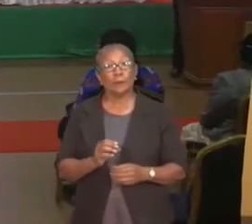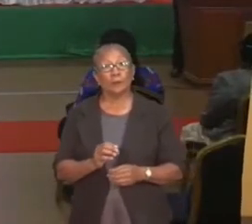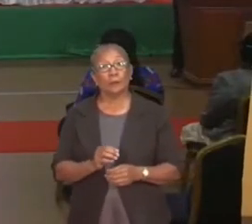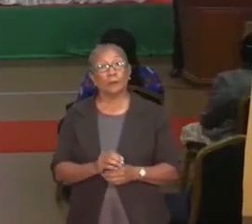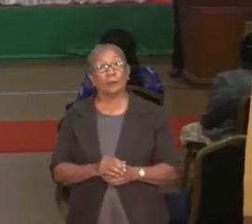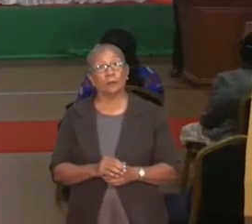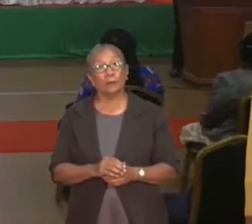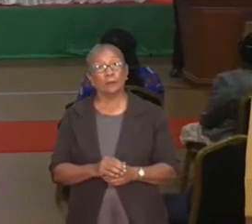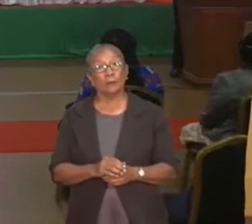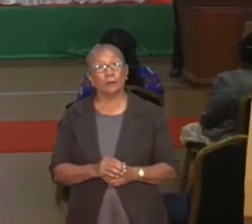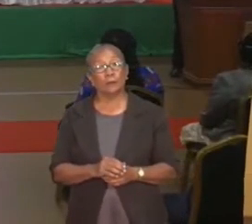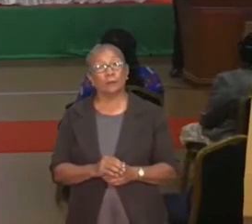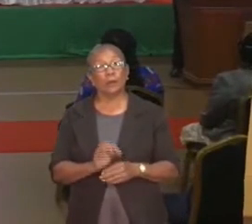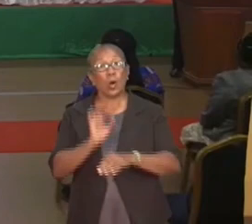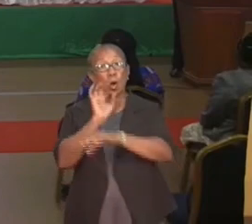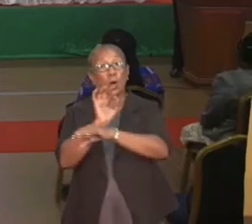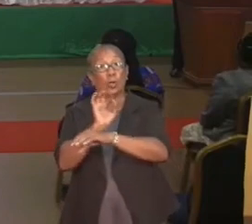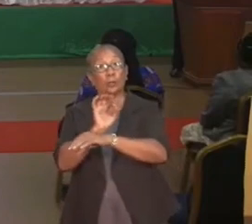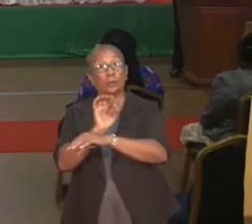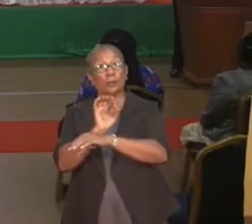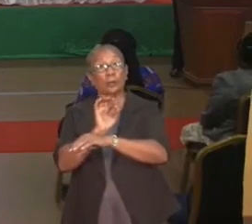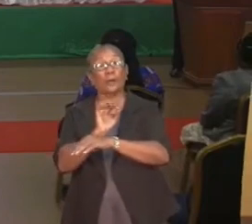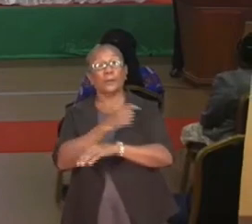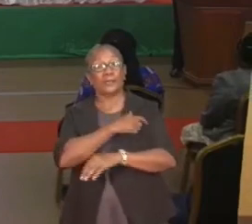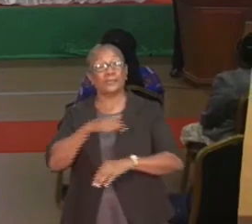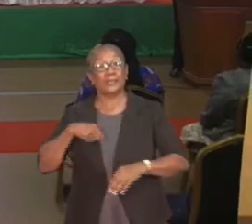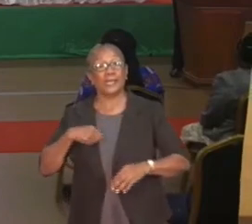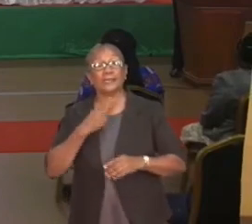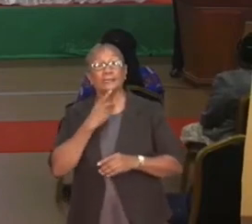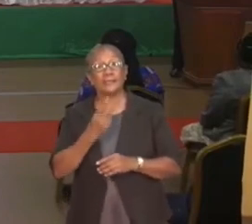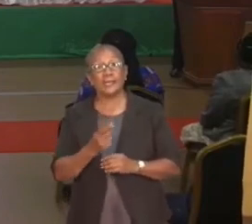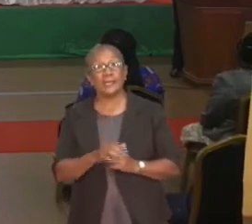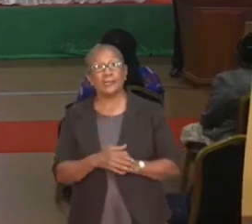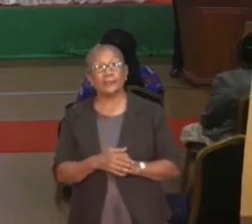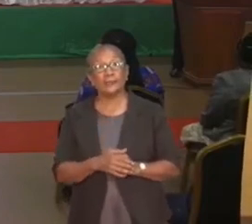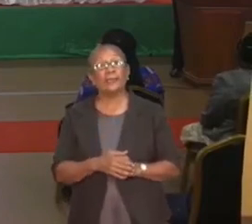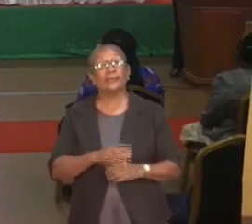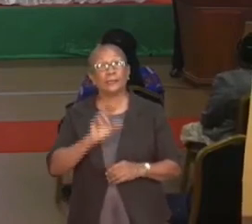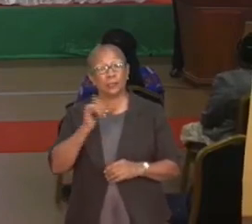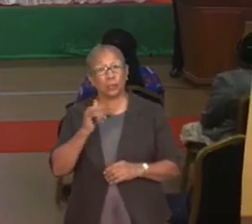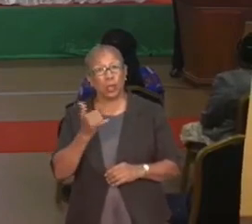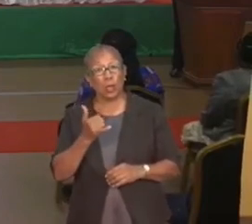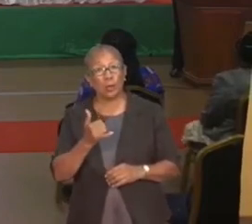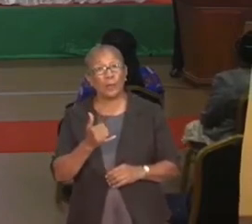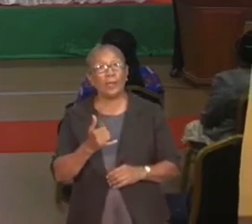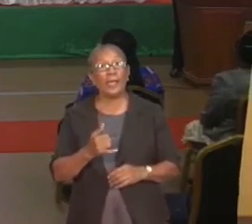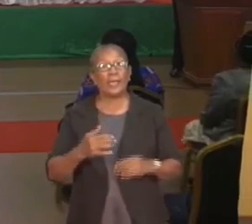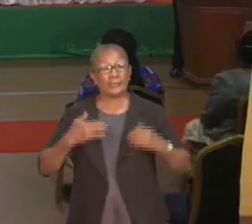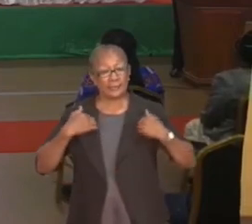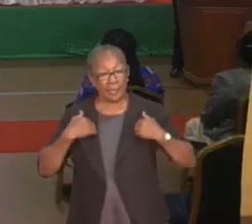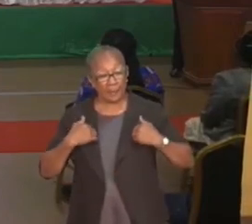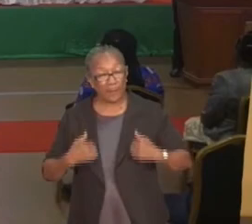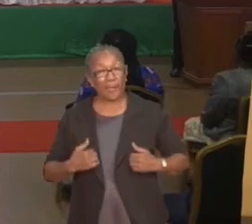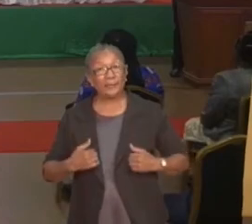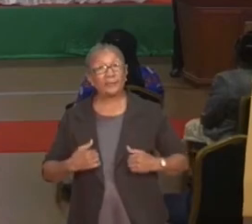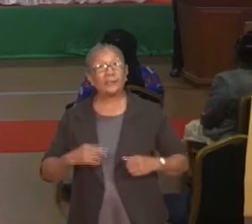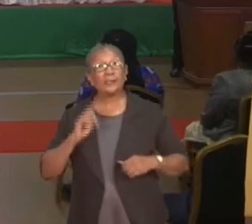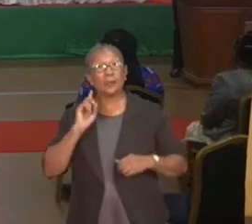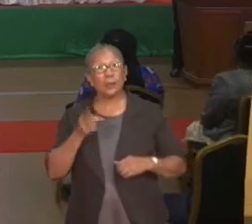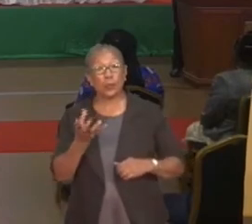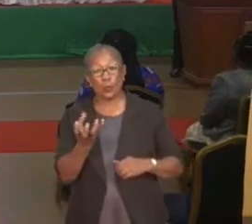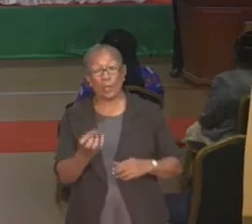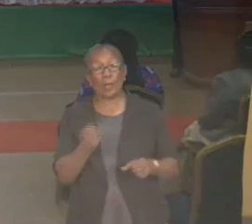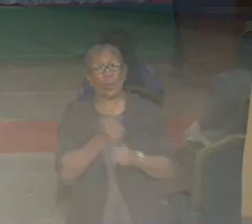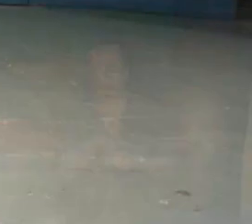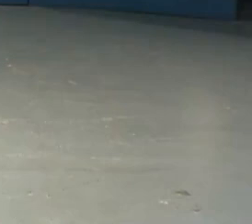Prasad Santokhi vandaag tijdens een regeringspersconferentie. De eerste burger meent dat er meer dan 800